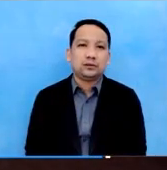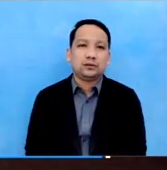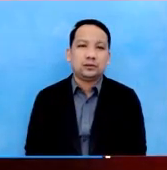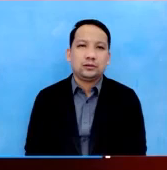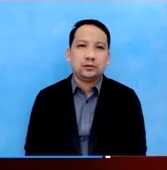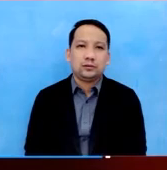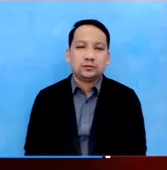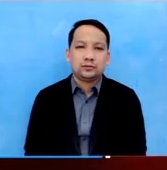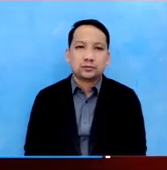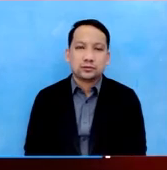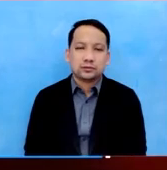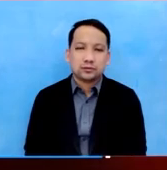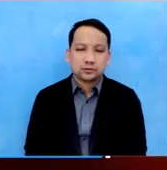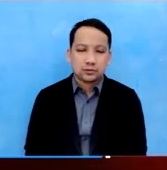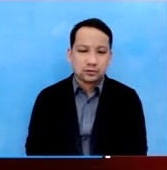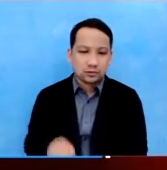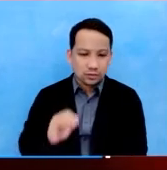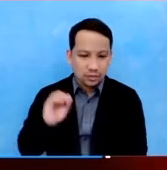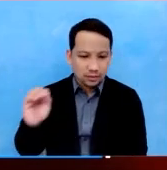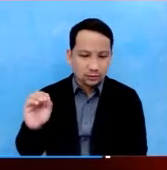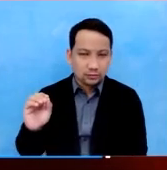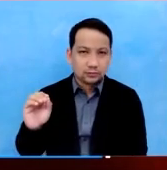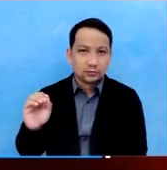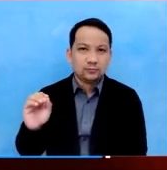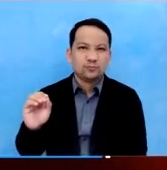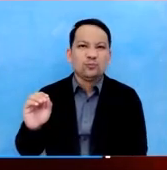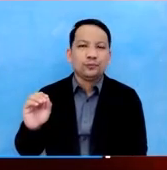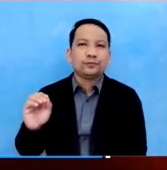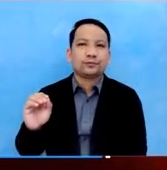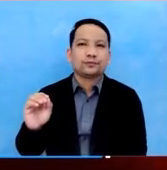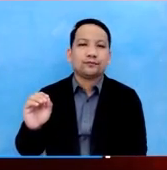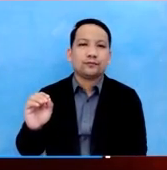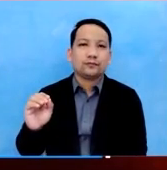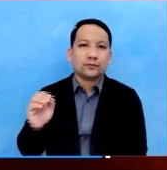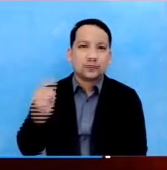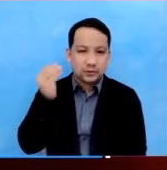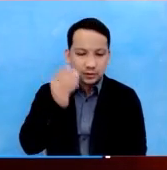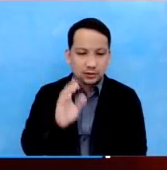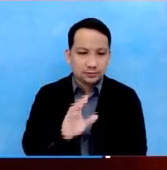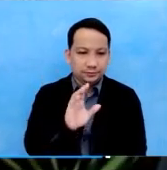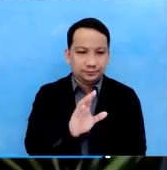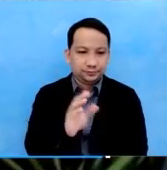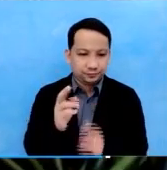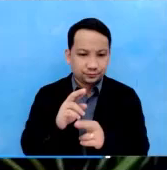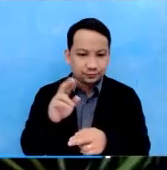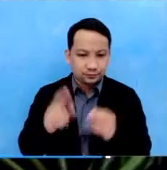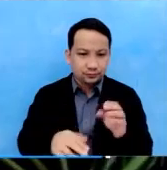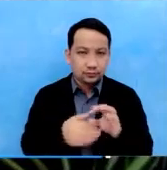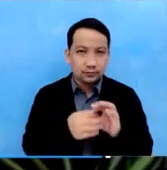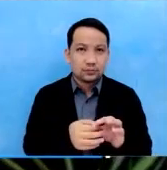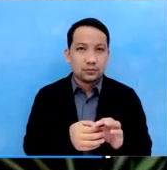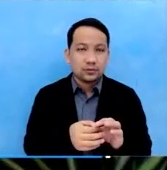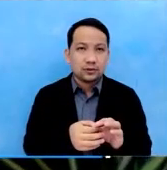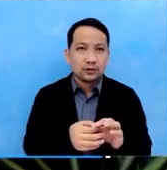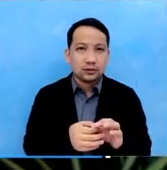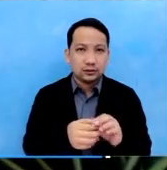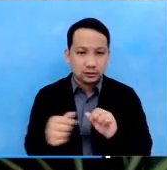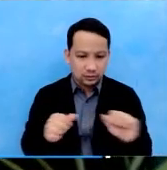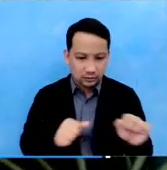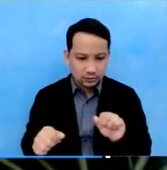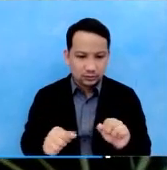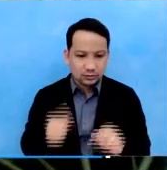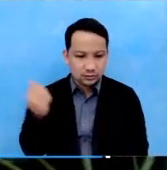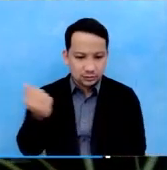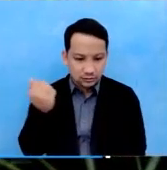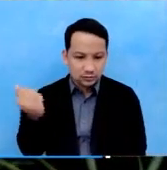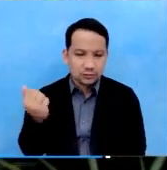pong EMS team na nagre-responde sa mga vehicular accidents, mga emergency vehicle,